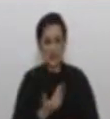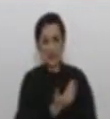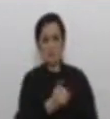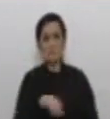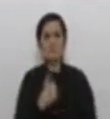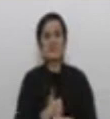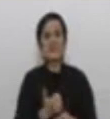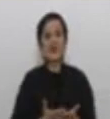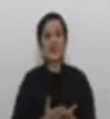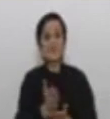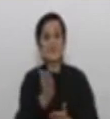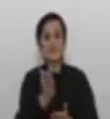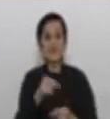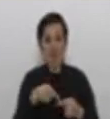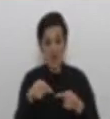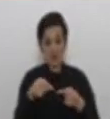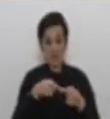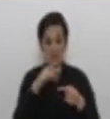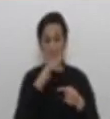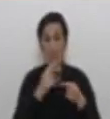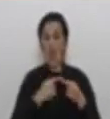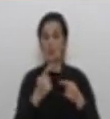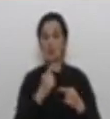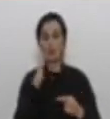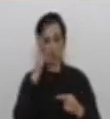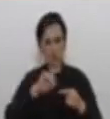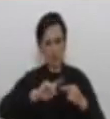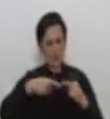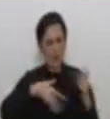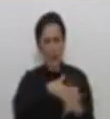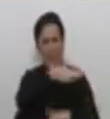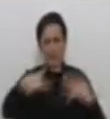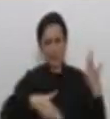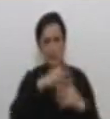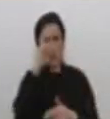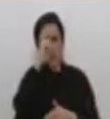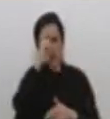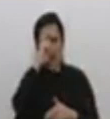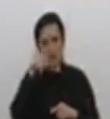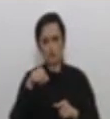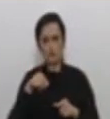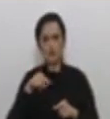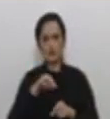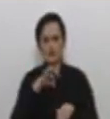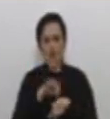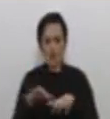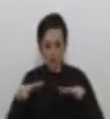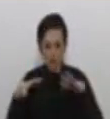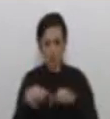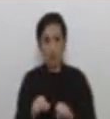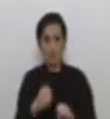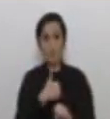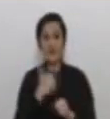მთავარი მიზანი უახლოესი პერიოდის განმავლობაში იქნება მორიგი არეულობა და ხელისუფლებაში ძალადობით მოსვლა. Მინდა